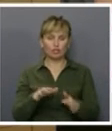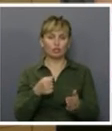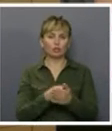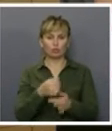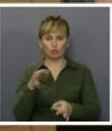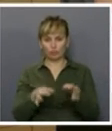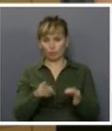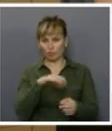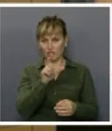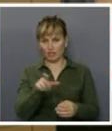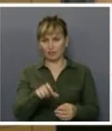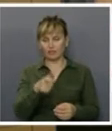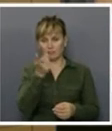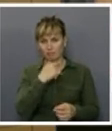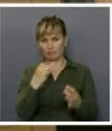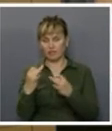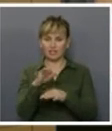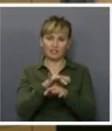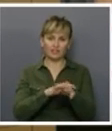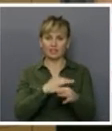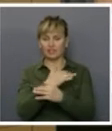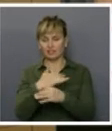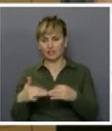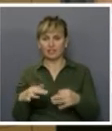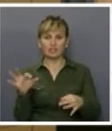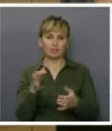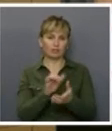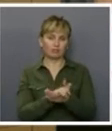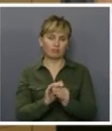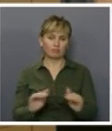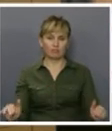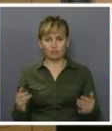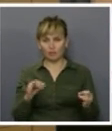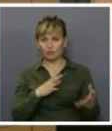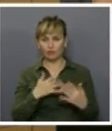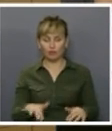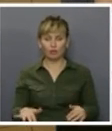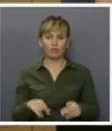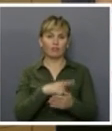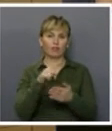по-человечески, будем так говорить. То есть где-то принесут извинения, какие-то там комплименты и так далее, и